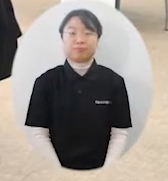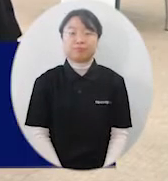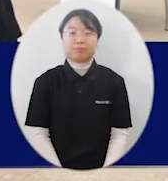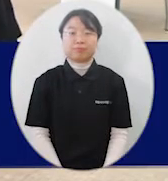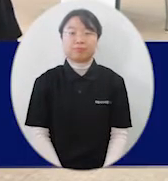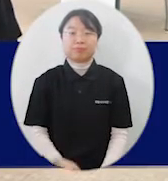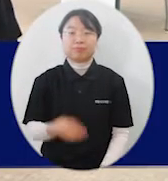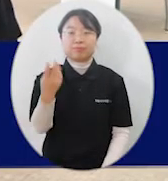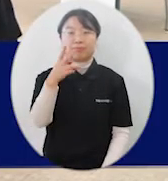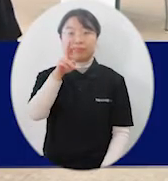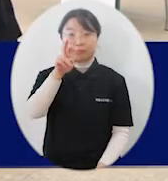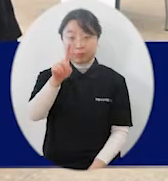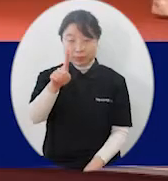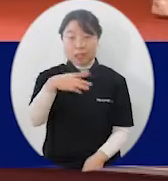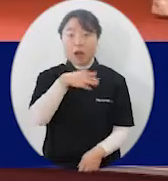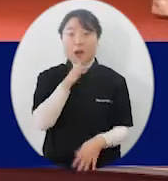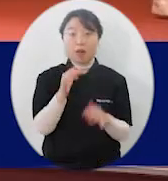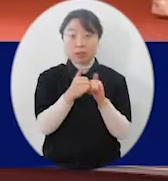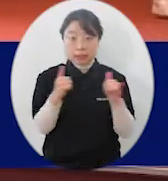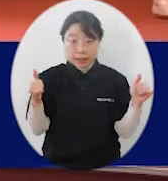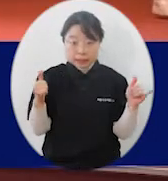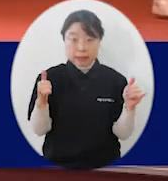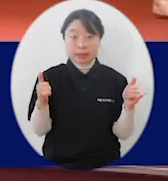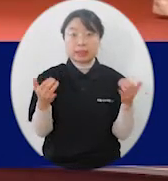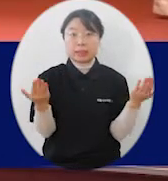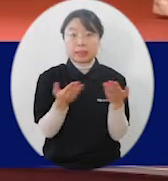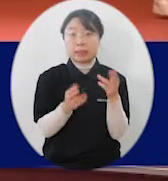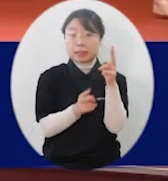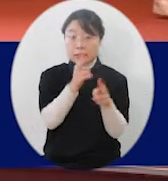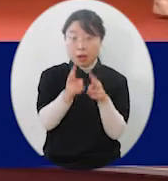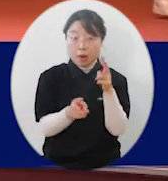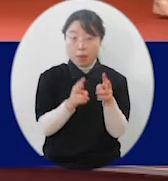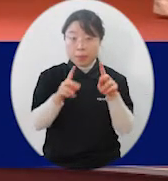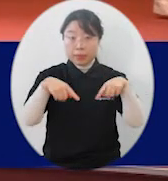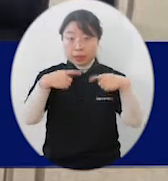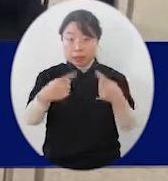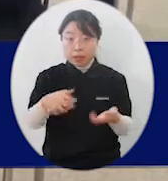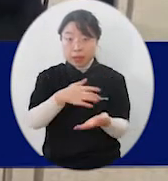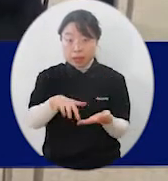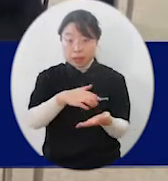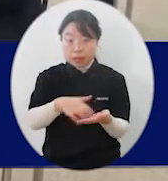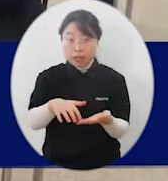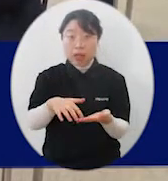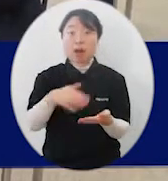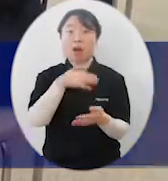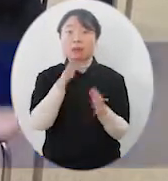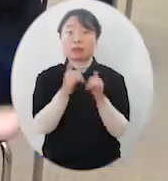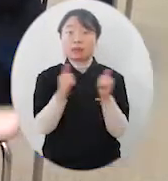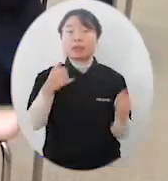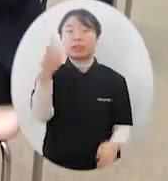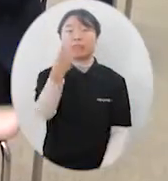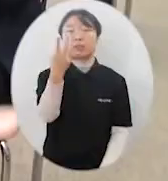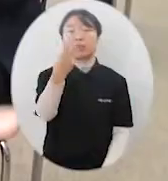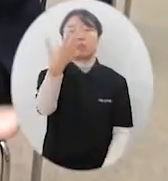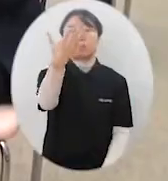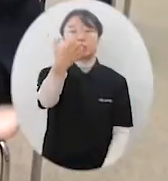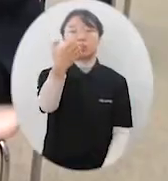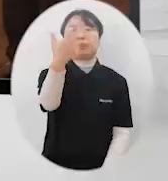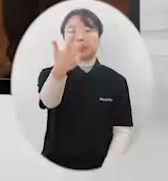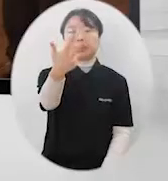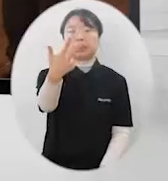한편 2021년 노인 일자리 및 사회활동 지원 사업에는 총 2,097명의 어르신을 모집할 예정입니다.